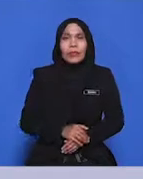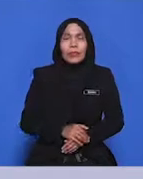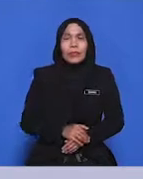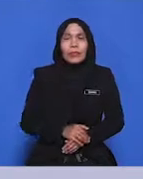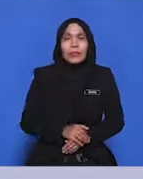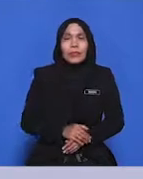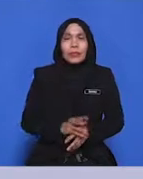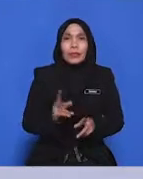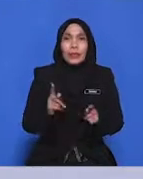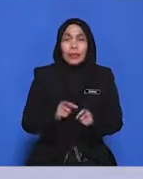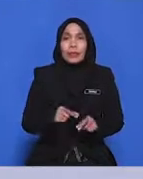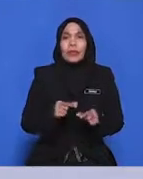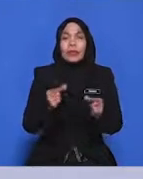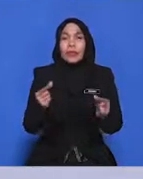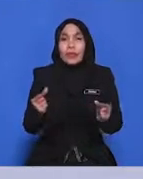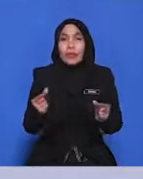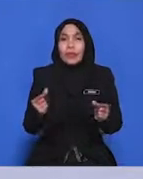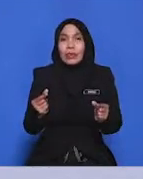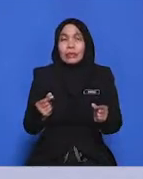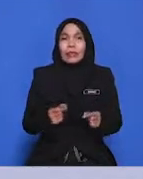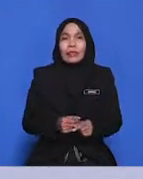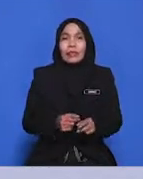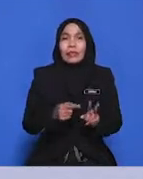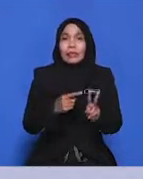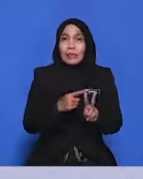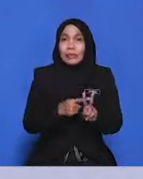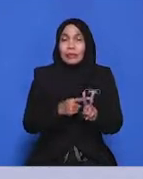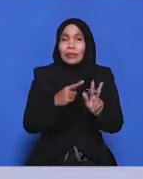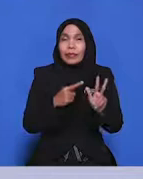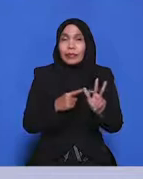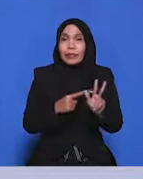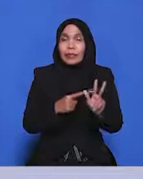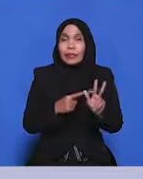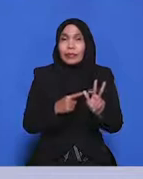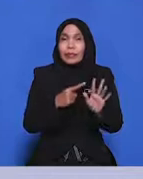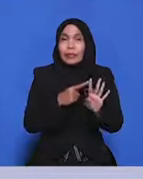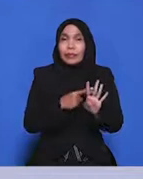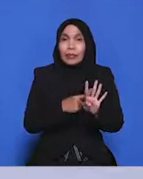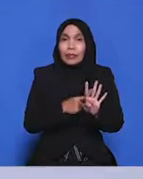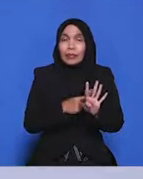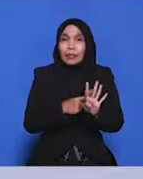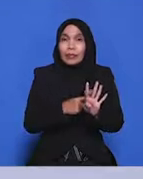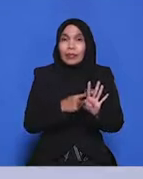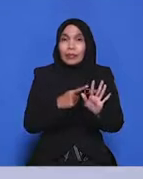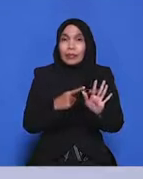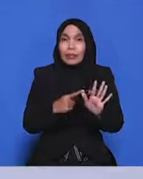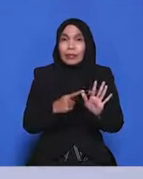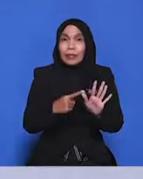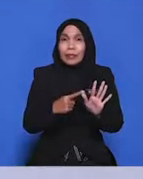seperti Al-Quran, hadis, fiqah, ilmu kalam, tasawur,